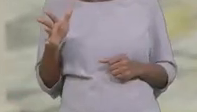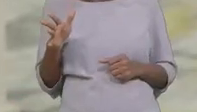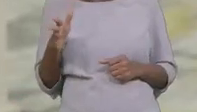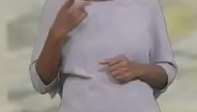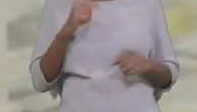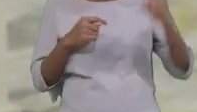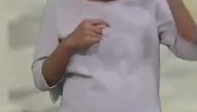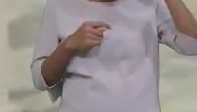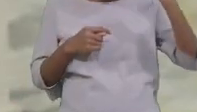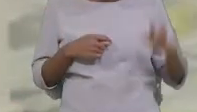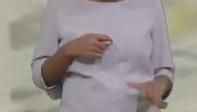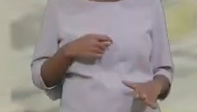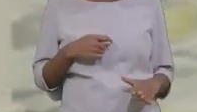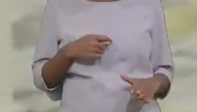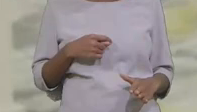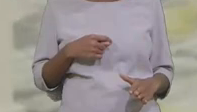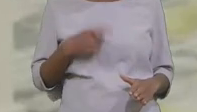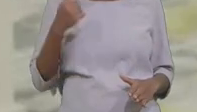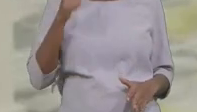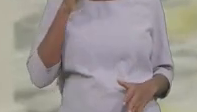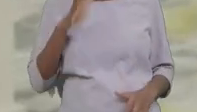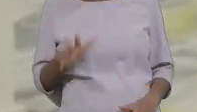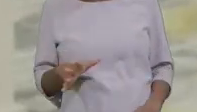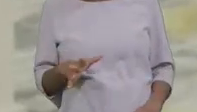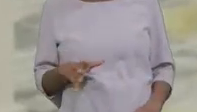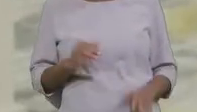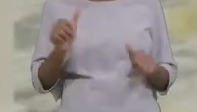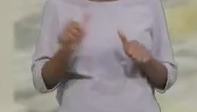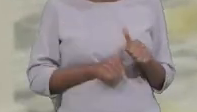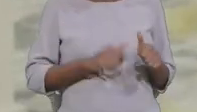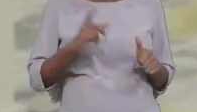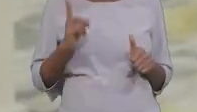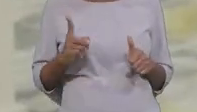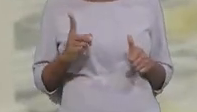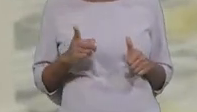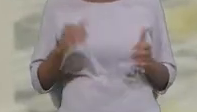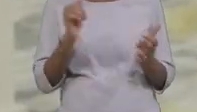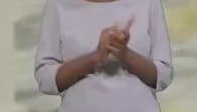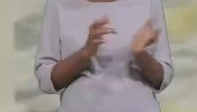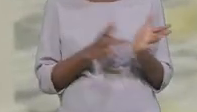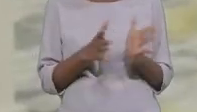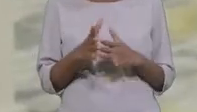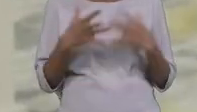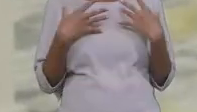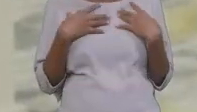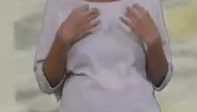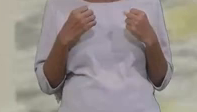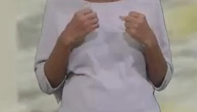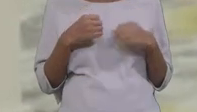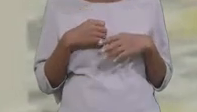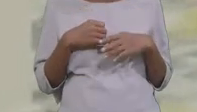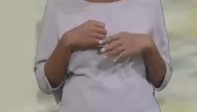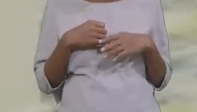femme, le garçon, la fille, et tous que Jésus a